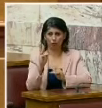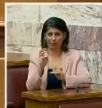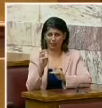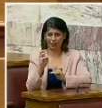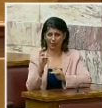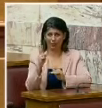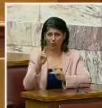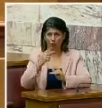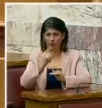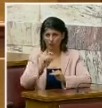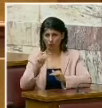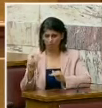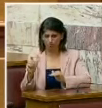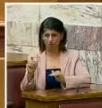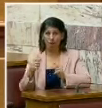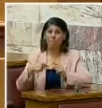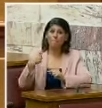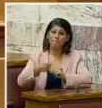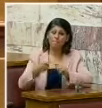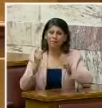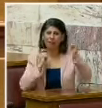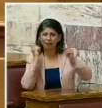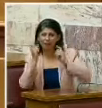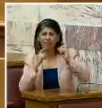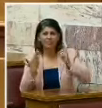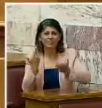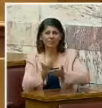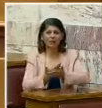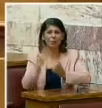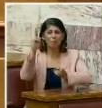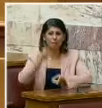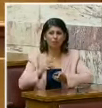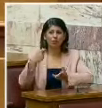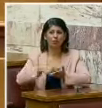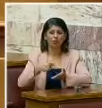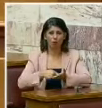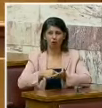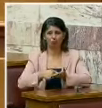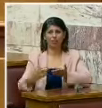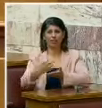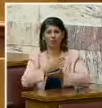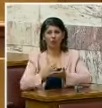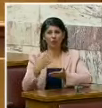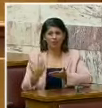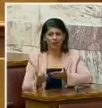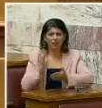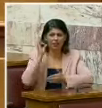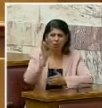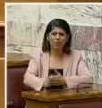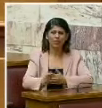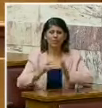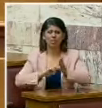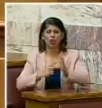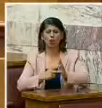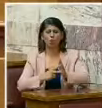132 δισεκατομμύρια και μετά αναλογίζεστε γιατί ζητάμε μείωση φόρων και μείωση εισφορών. Διότι έχετε οδηγήσει την οικονομία σε